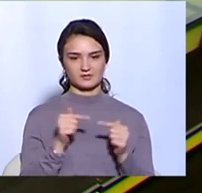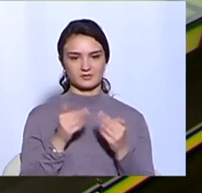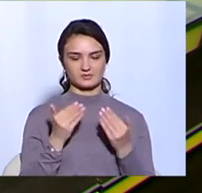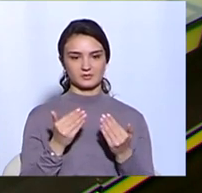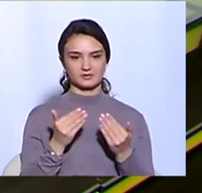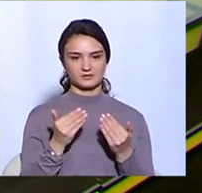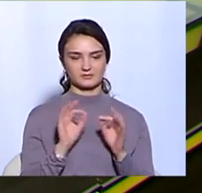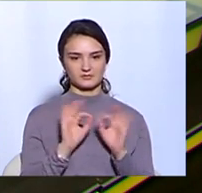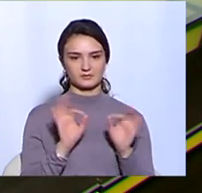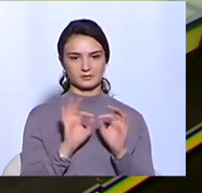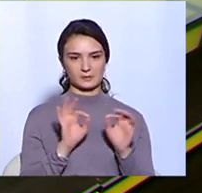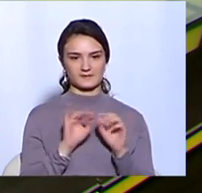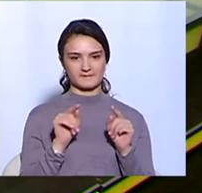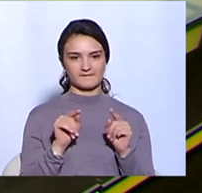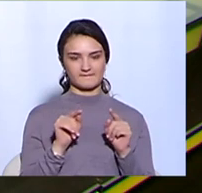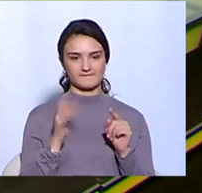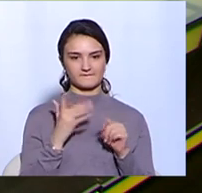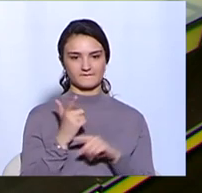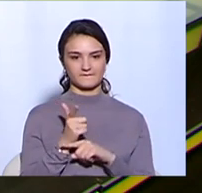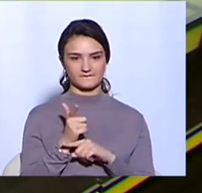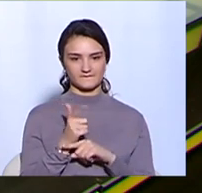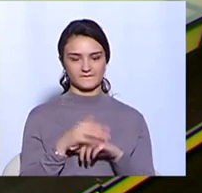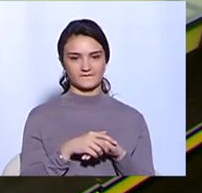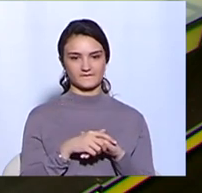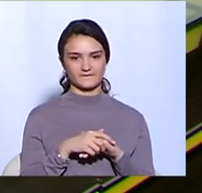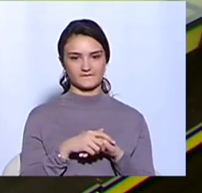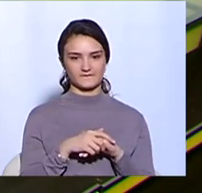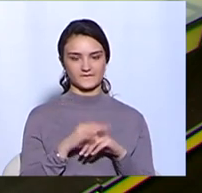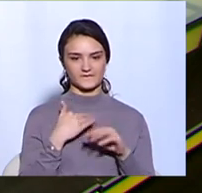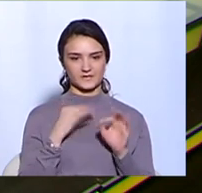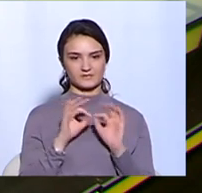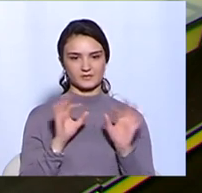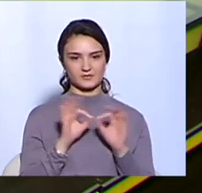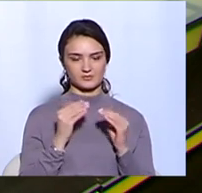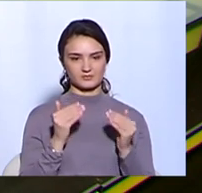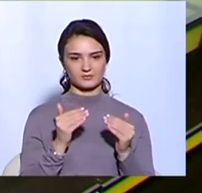შესაბამისად ვლაპარაკობთ რომელ კამერასთან? დიახ. ჩვენ საუბრობთ